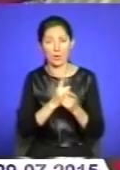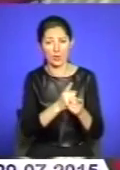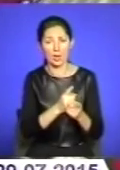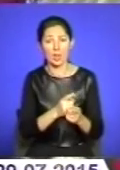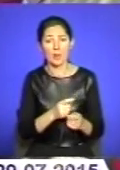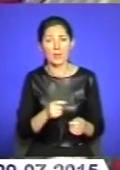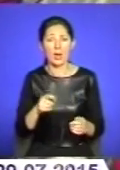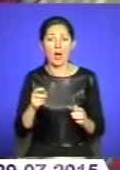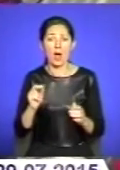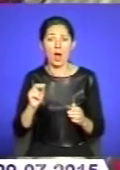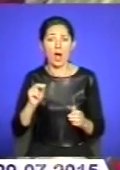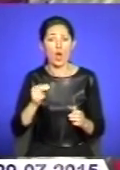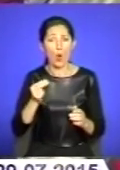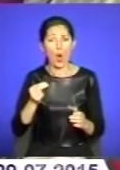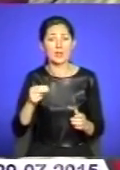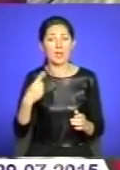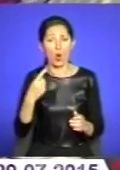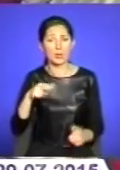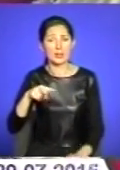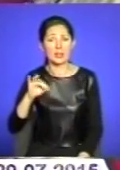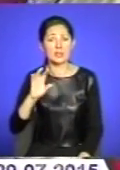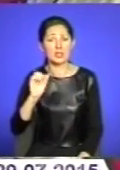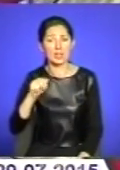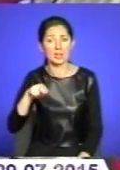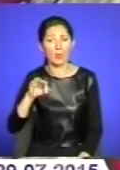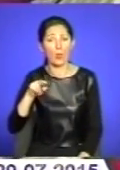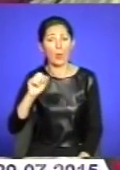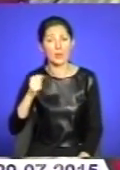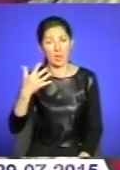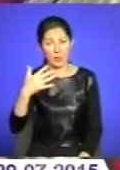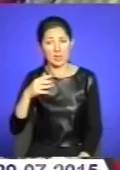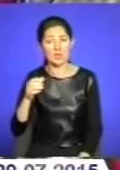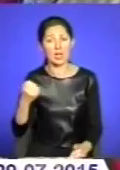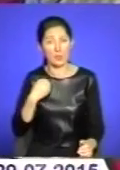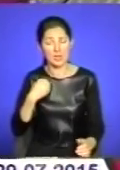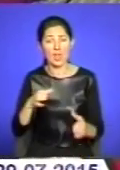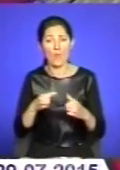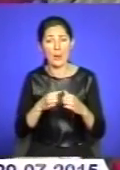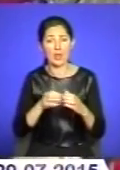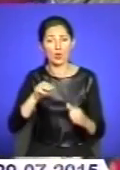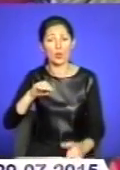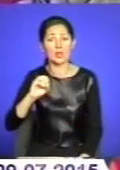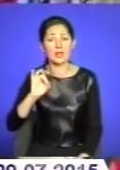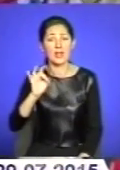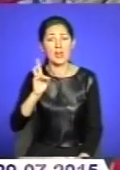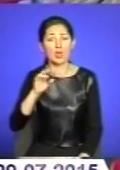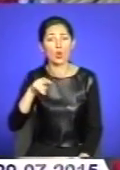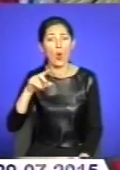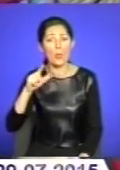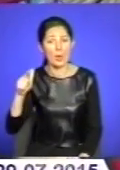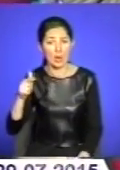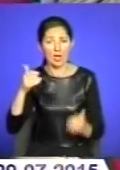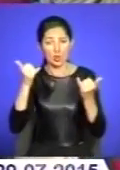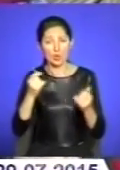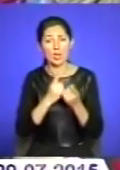Луганську область, Лисичанськ і Попасту 50 бійців батальйону Тернопіль. Сьогодні ми провожаємо